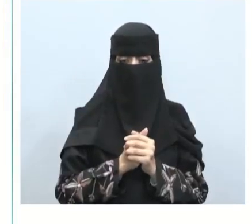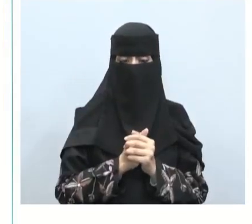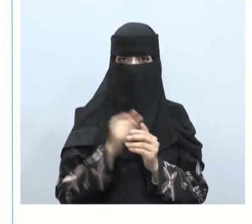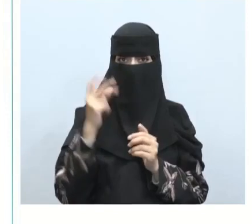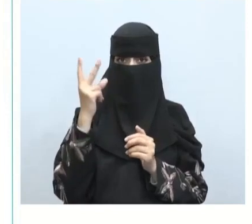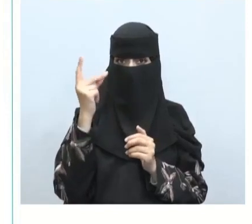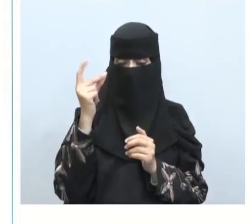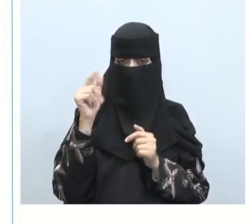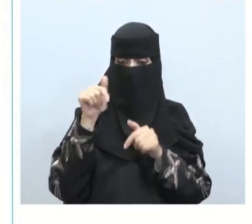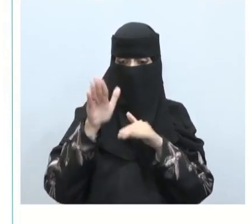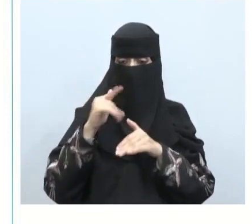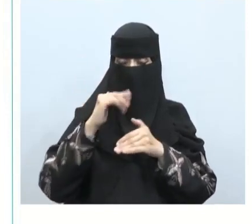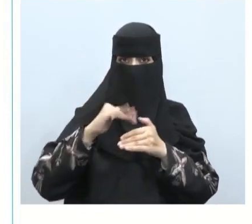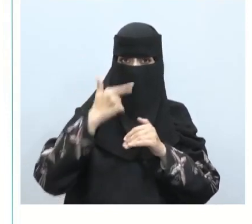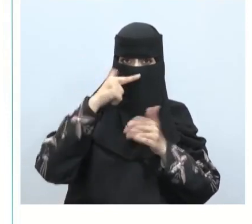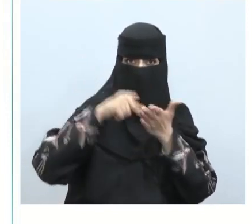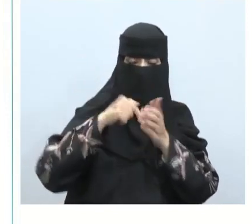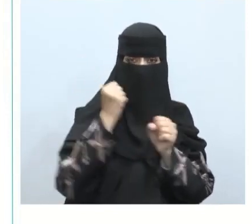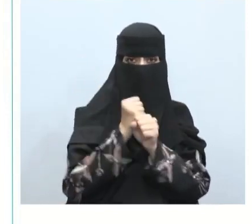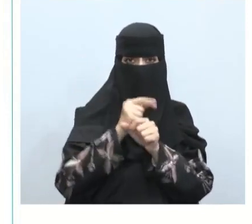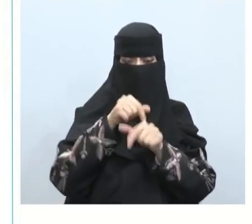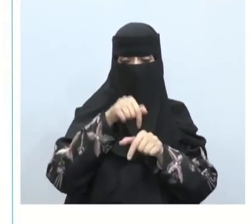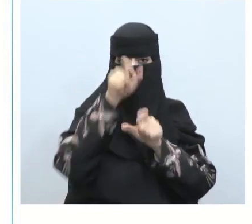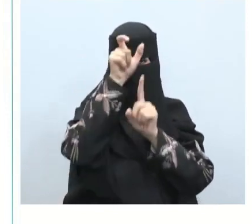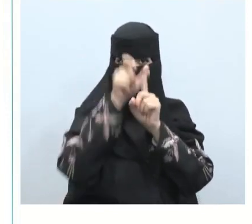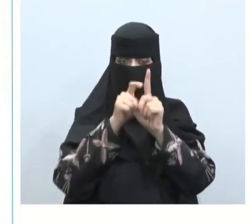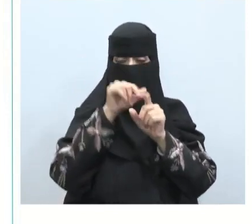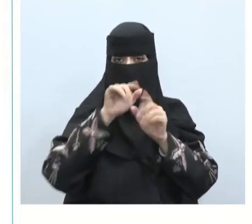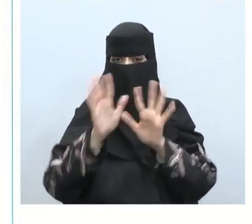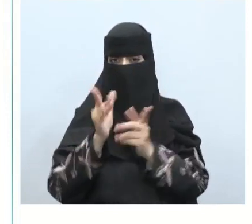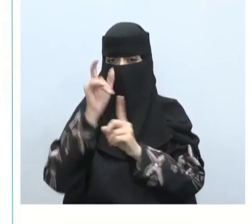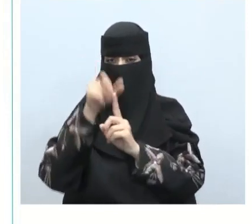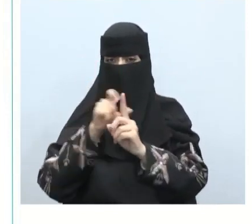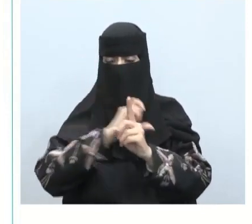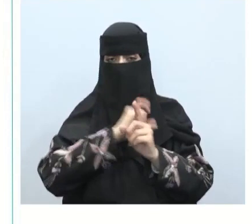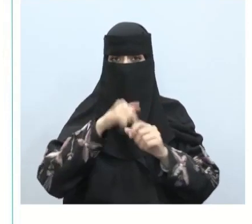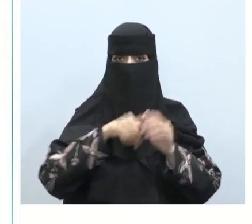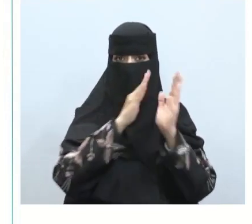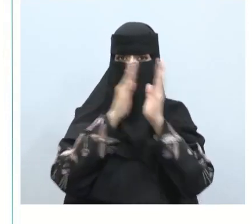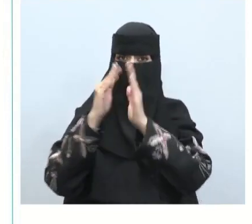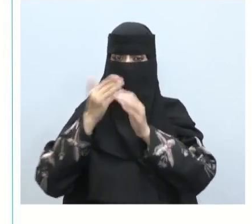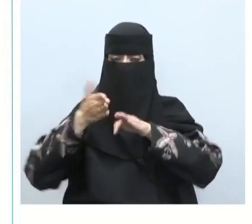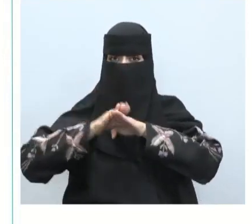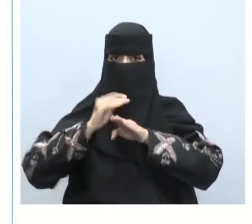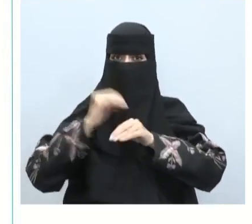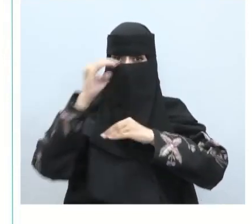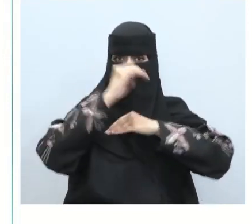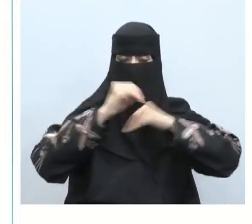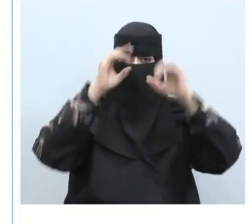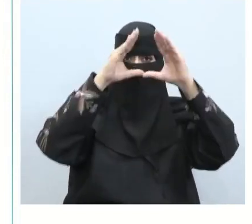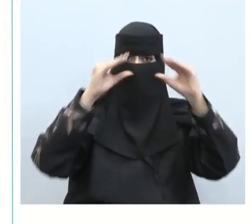درايف اذا الان في المهمه الثانيه سينشئ احد الطلبه مجلدا على جوجل درايف